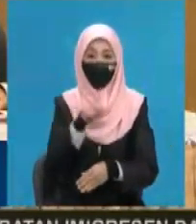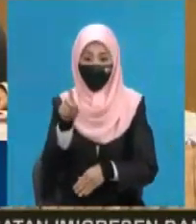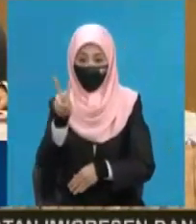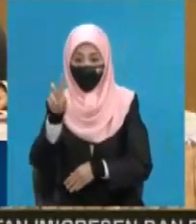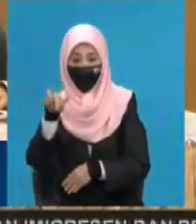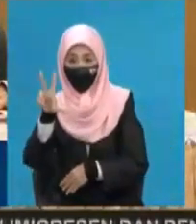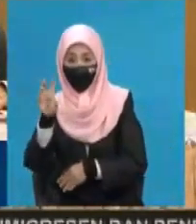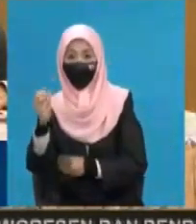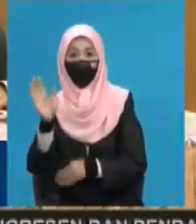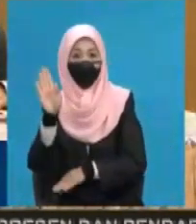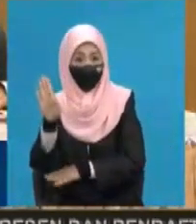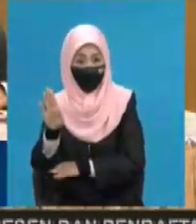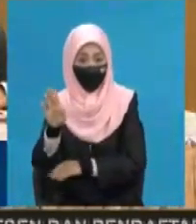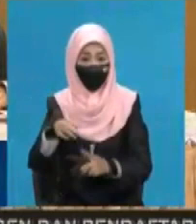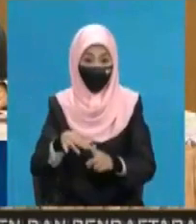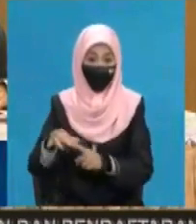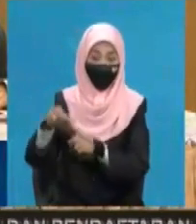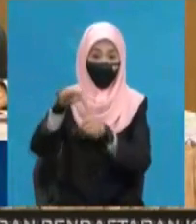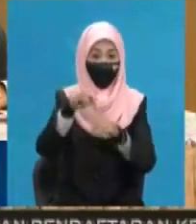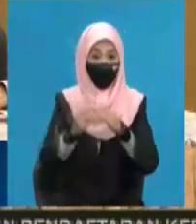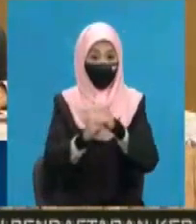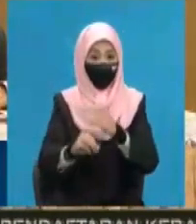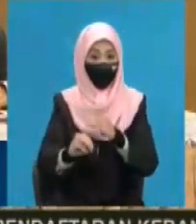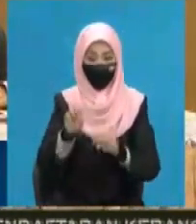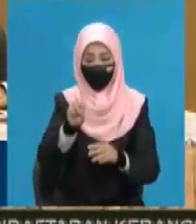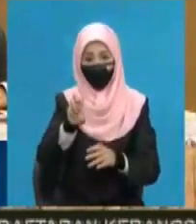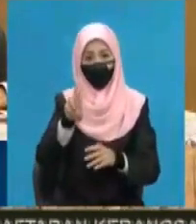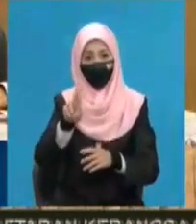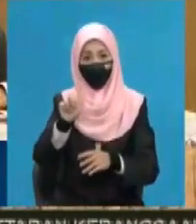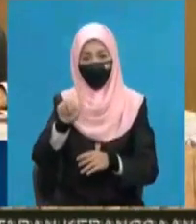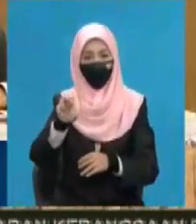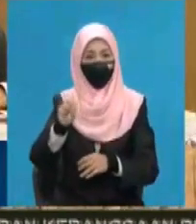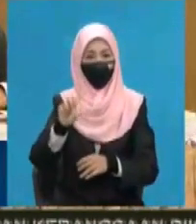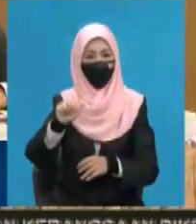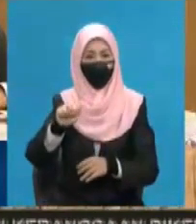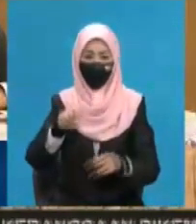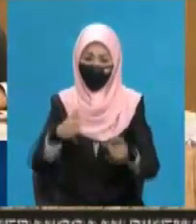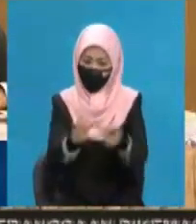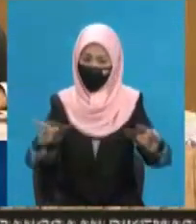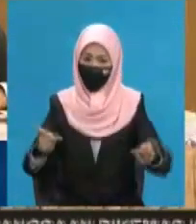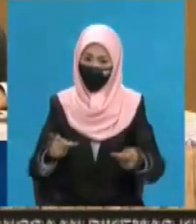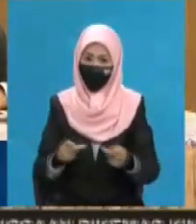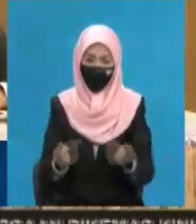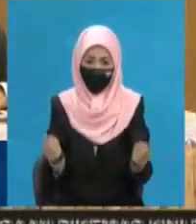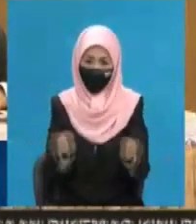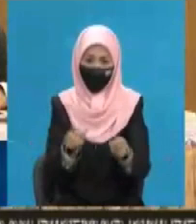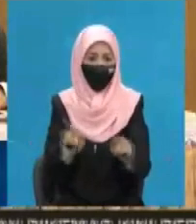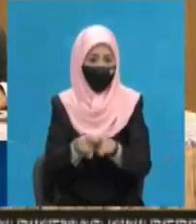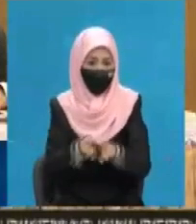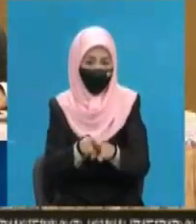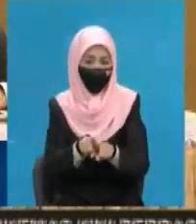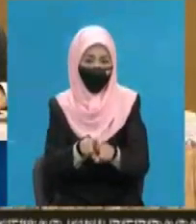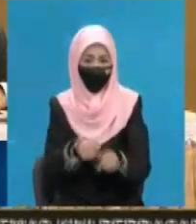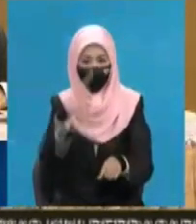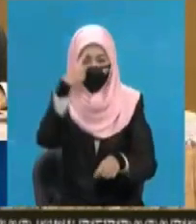petang khusus bagi penduduk mungkin salah satu dan mungkin menjadi dan SNP sekitaran yang telah dijadwalkan untuk